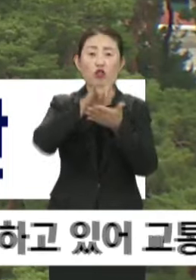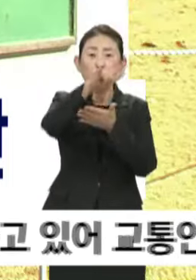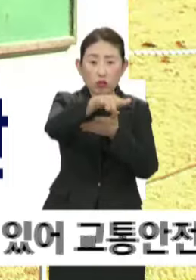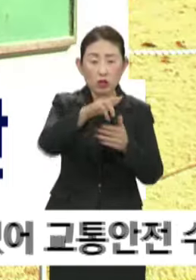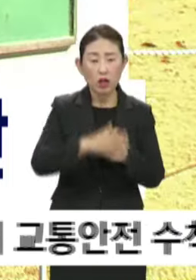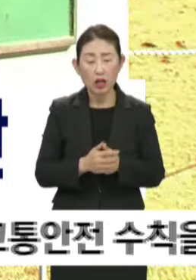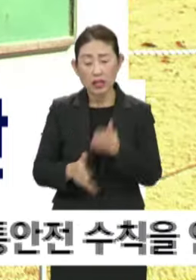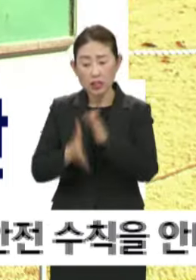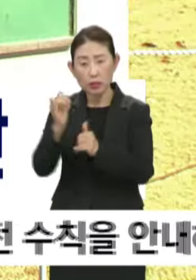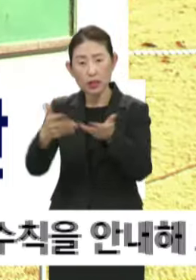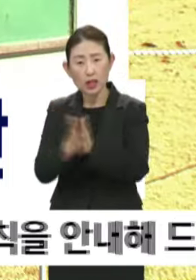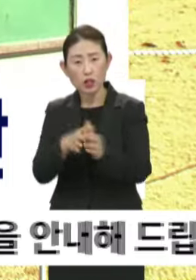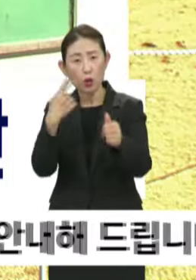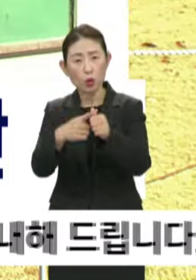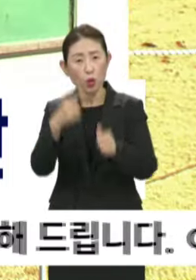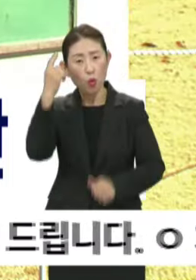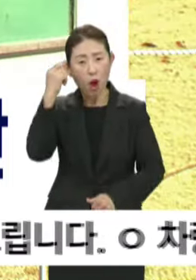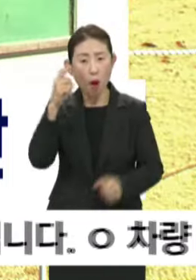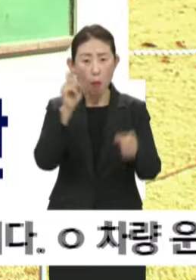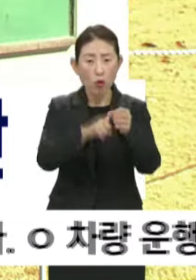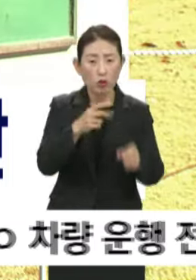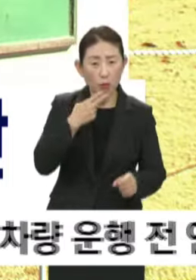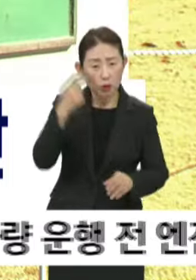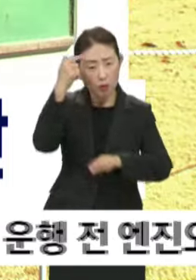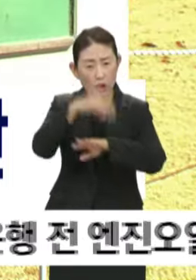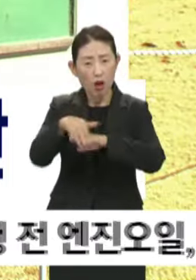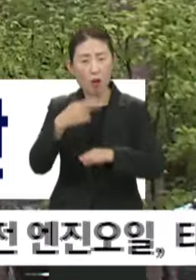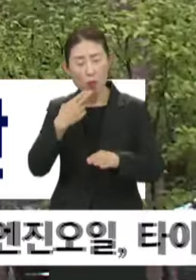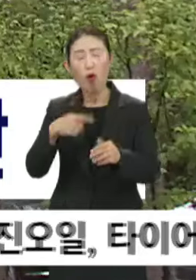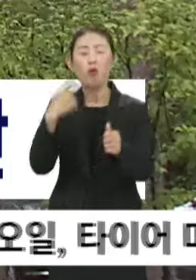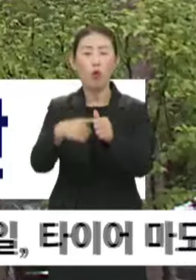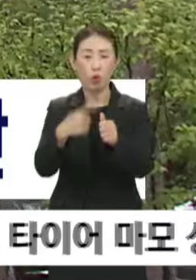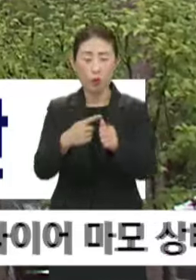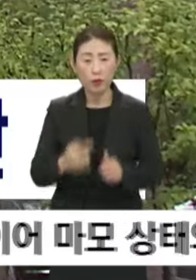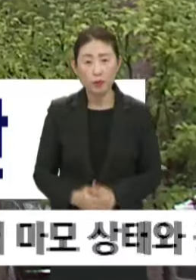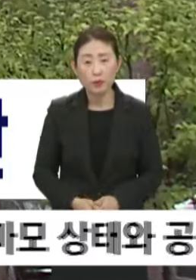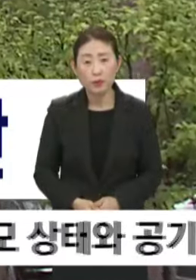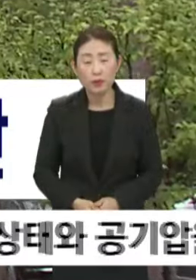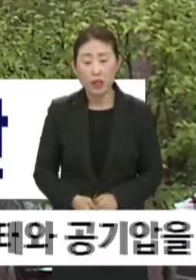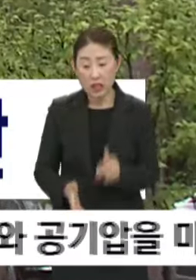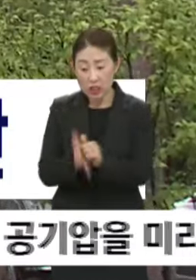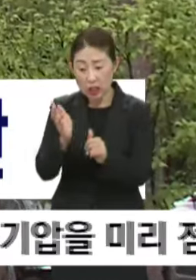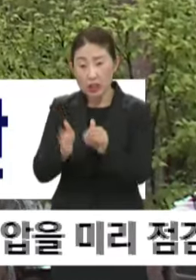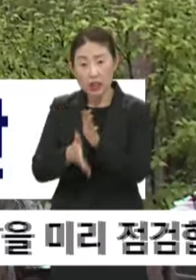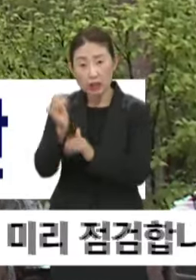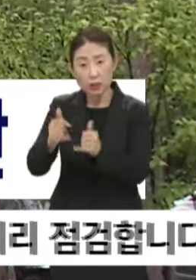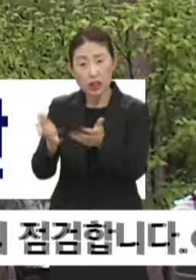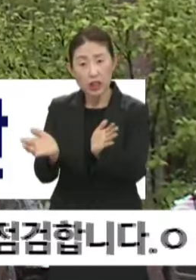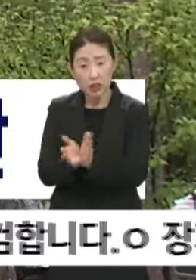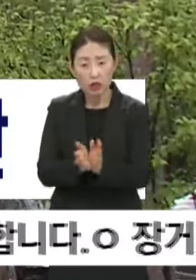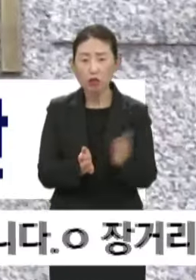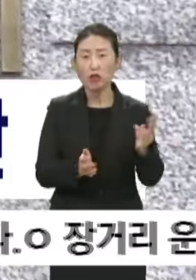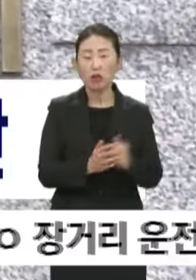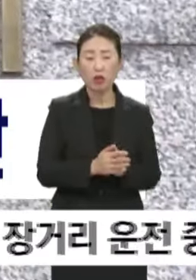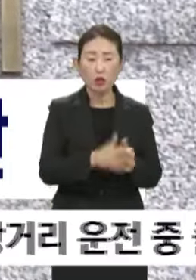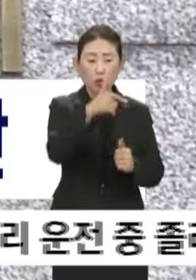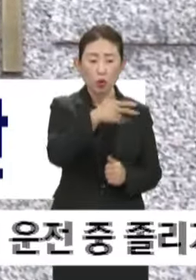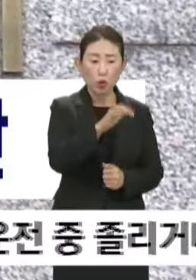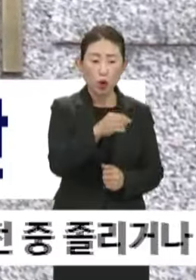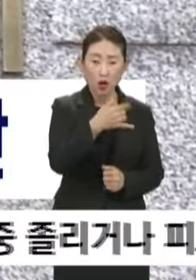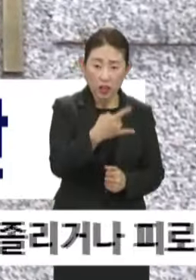계획이 부실한 불필요한 출장이라는 비판이 나왔습니다. 대전 참여자치시민연대는 조원희 의장과 이상래